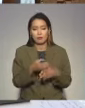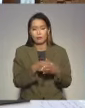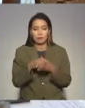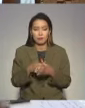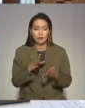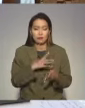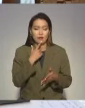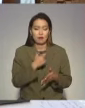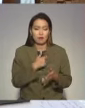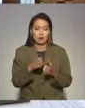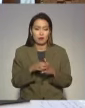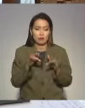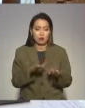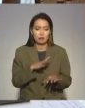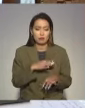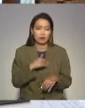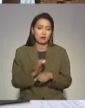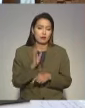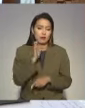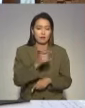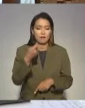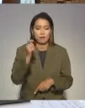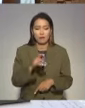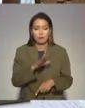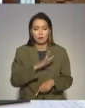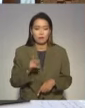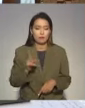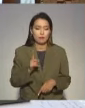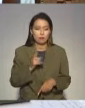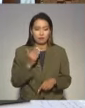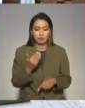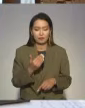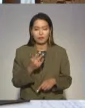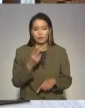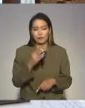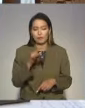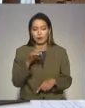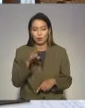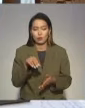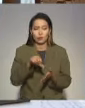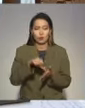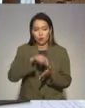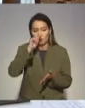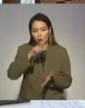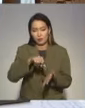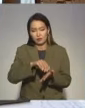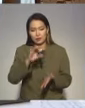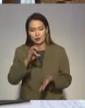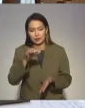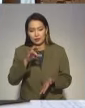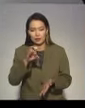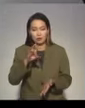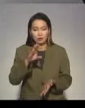обучали военному делу. Затем уже отправили на войну. Служил на втором украинском фронте. Участвовал в освобождении Украины, Венгрии,